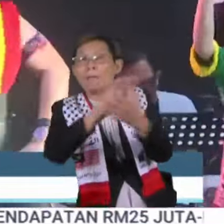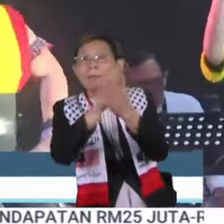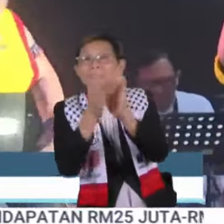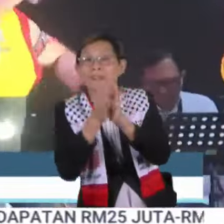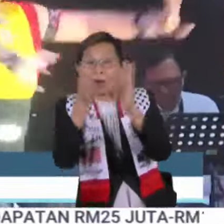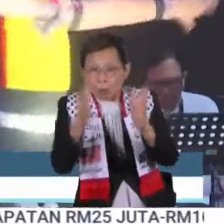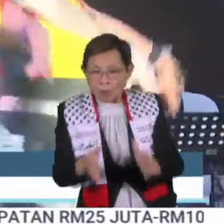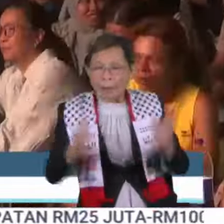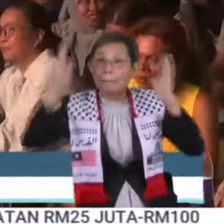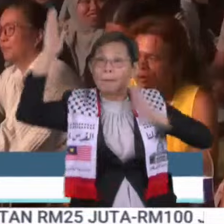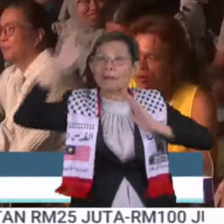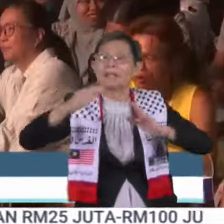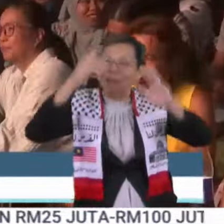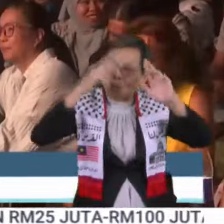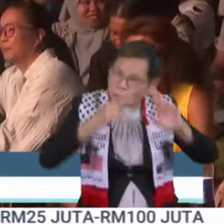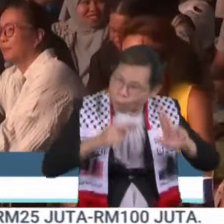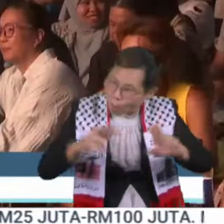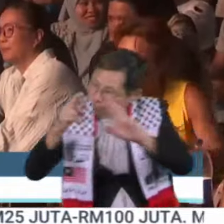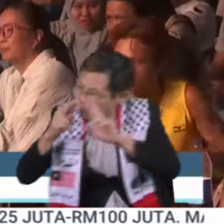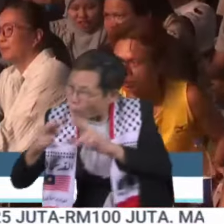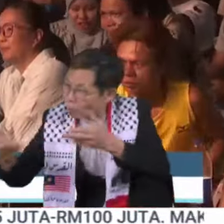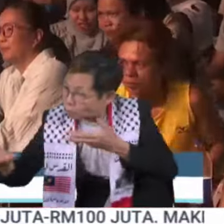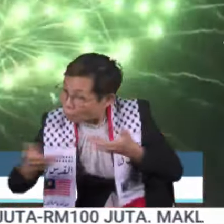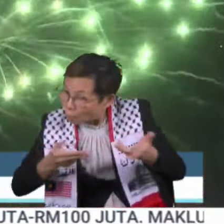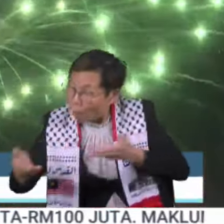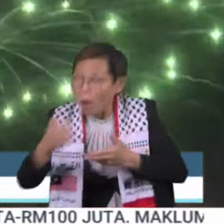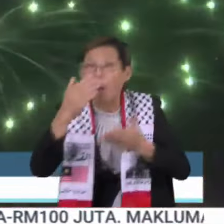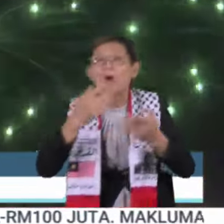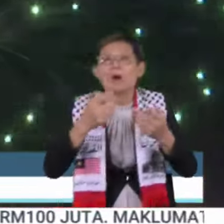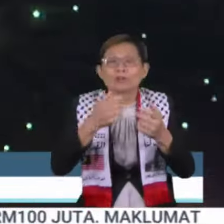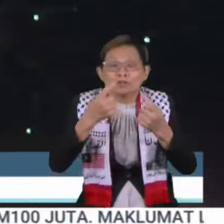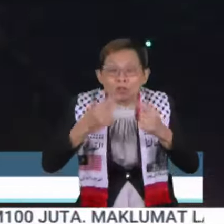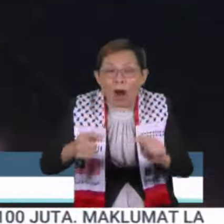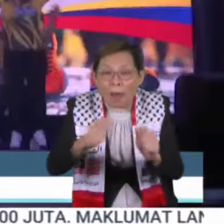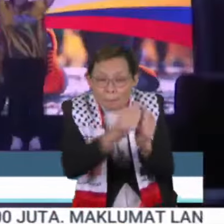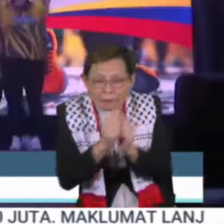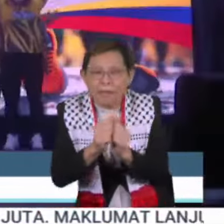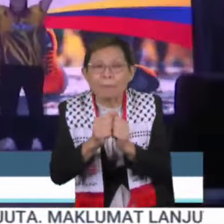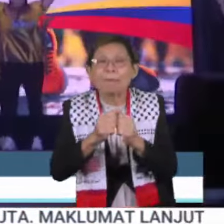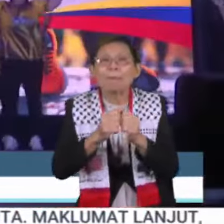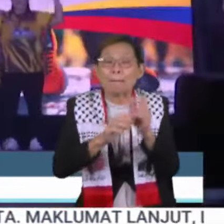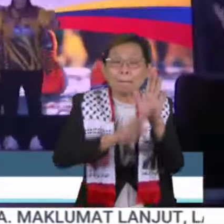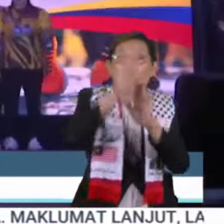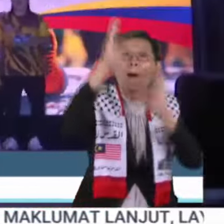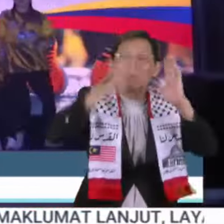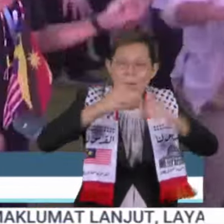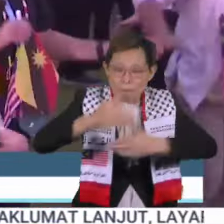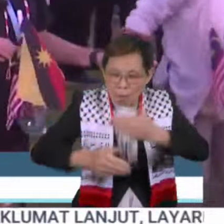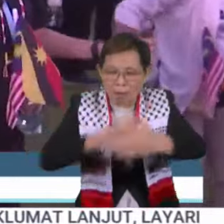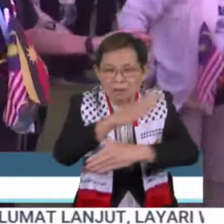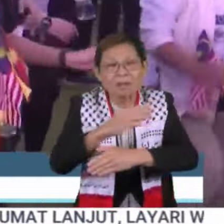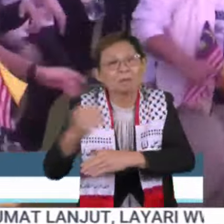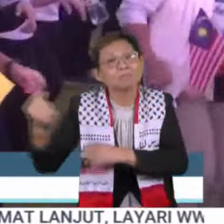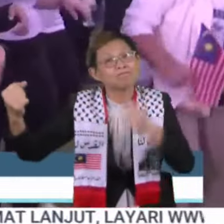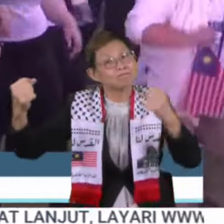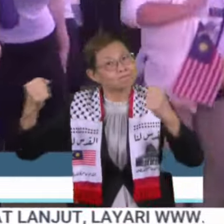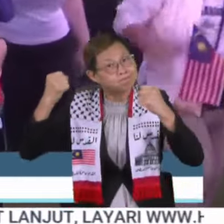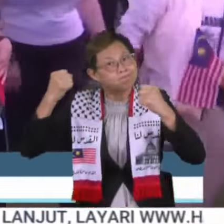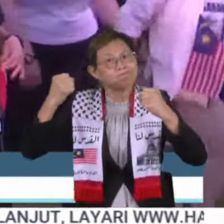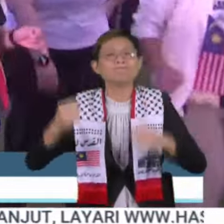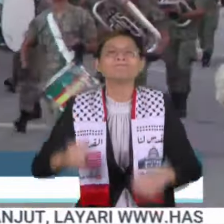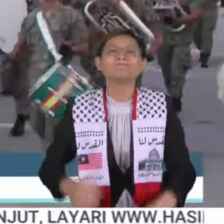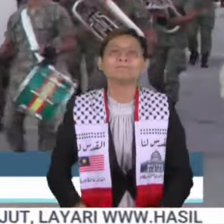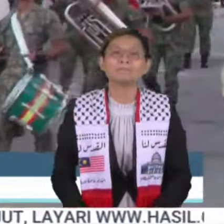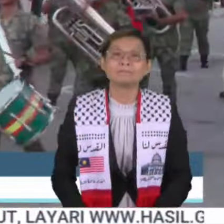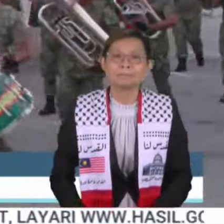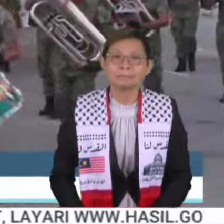warga negara saling hormat menghormati dalam usaha bersama membina Malaysia yang progresif dan utuh.